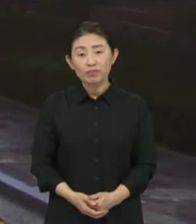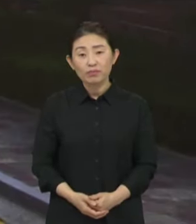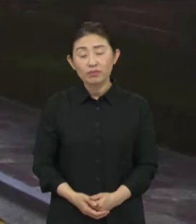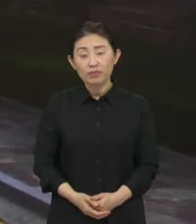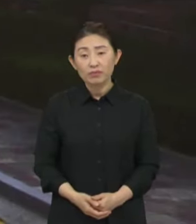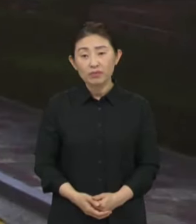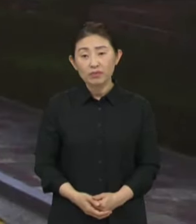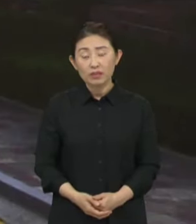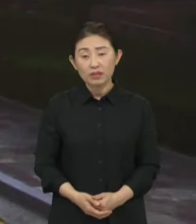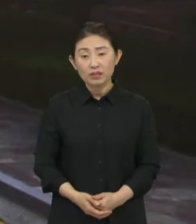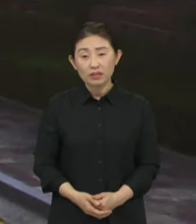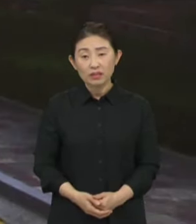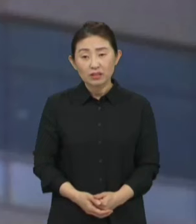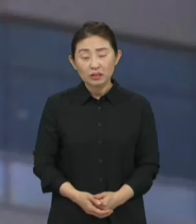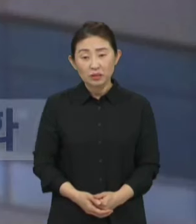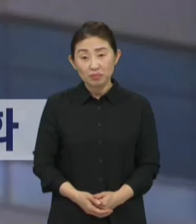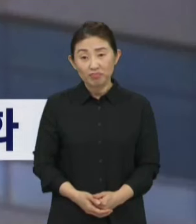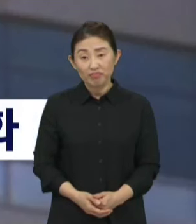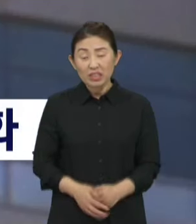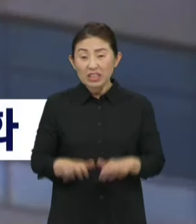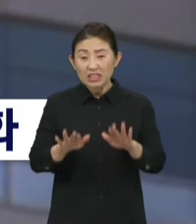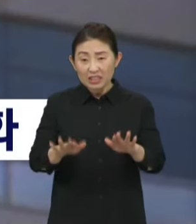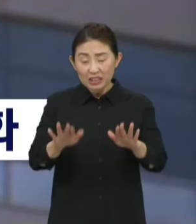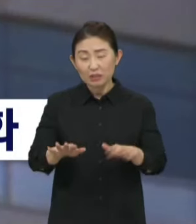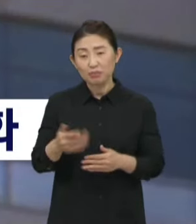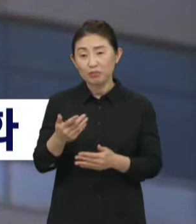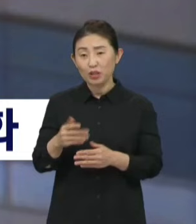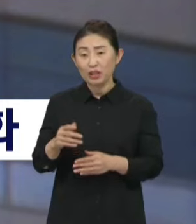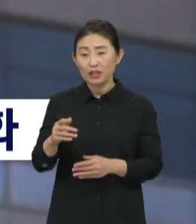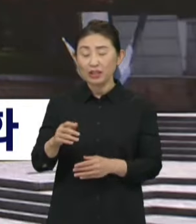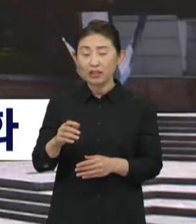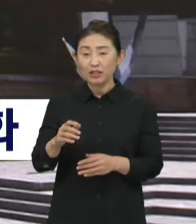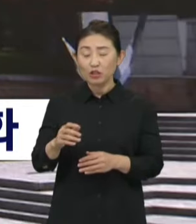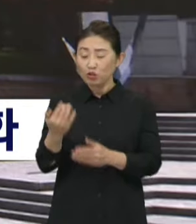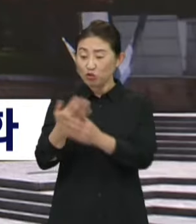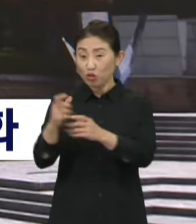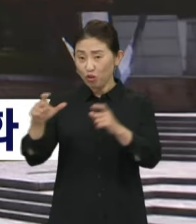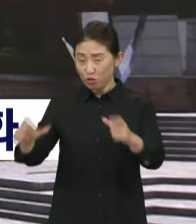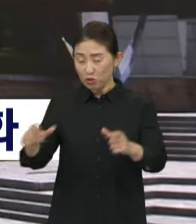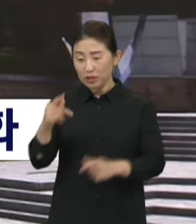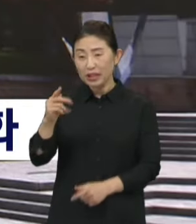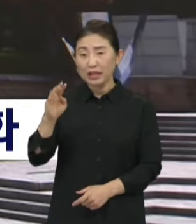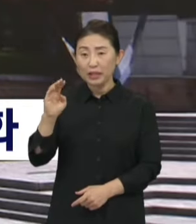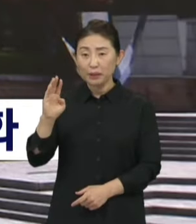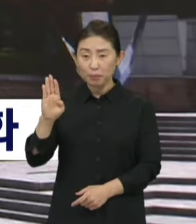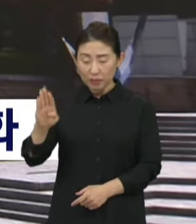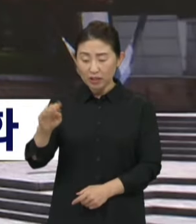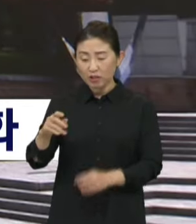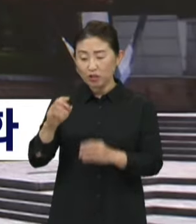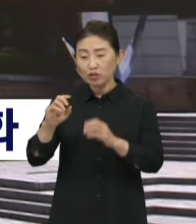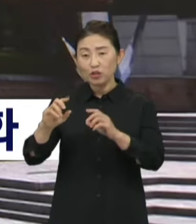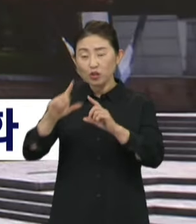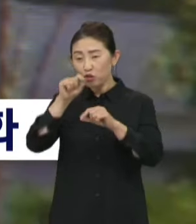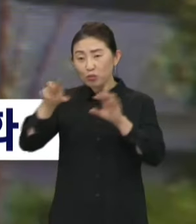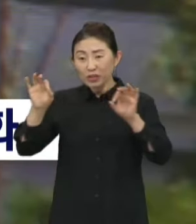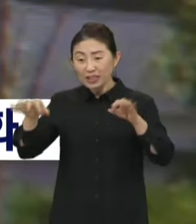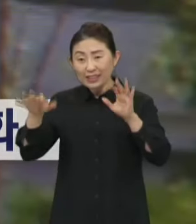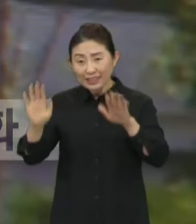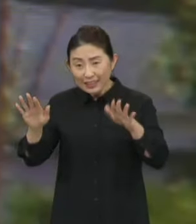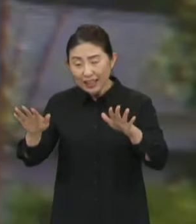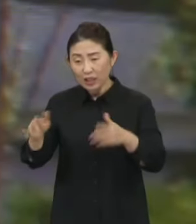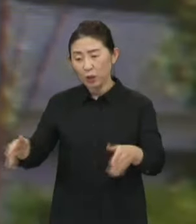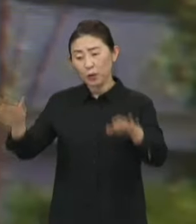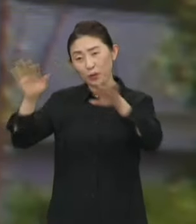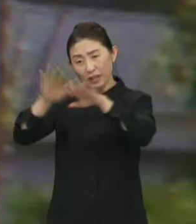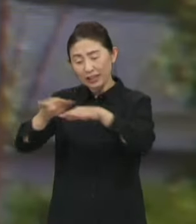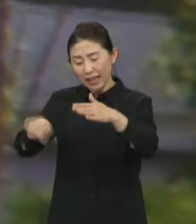대전시와 진공이 한발 물러서며 현재 리모델링 공사가 진행 중인 유성구 KB 국민은행 콜센터로 사 이전은